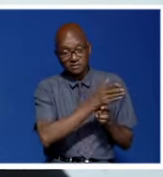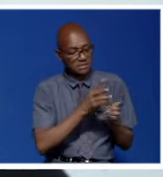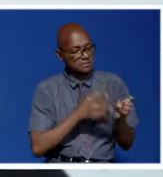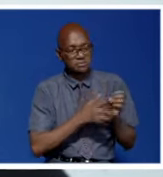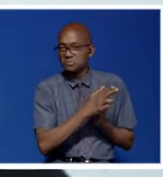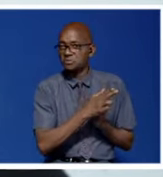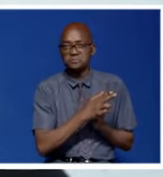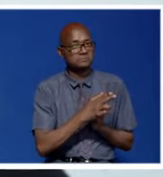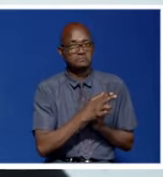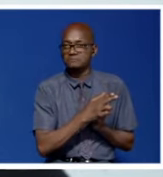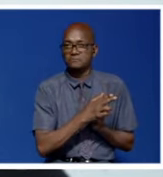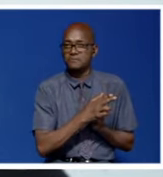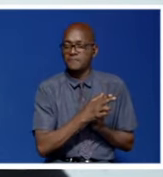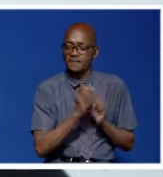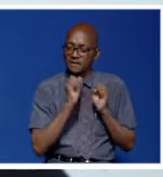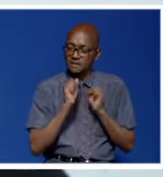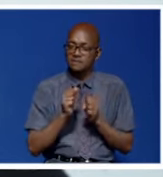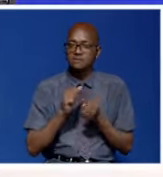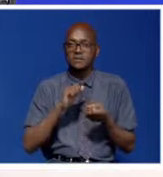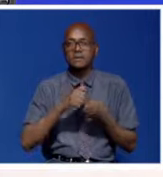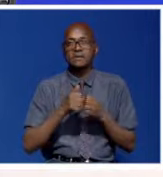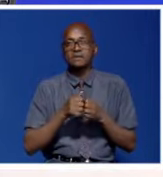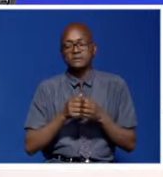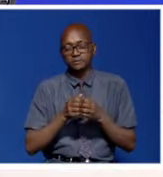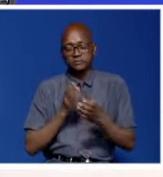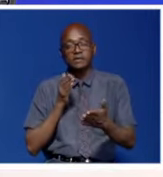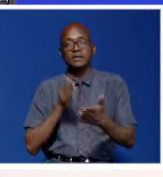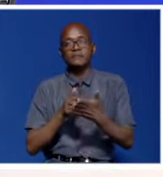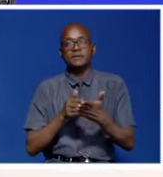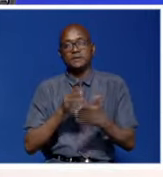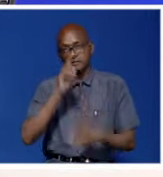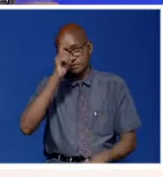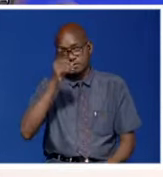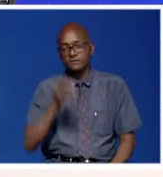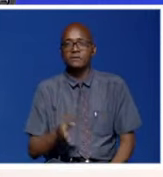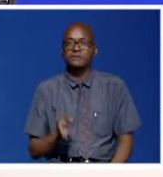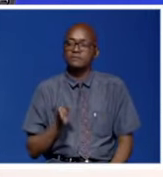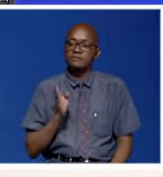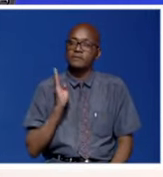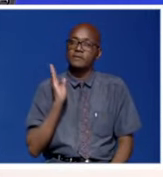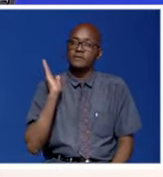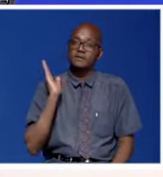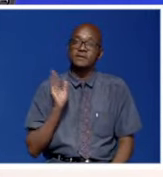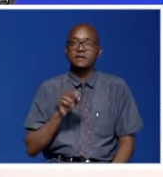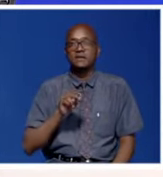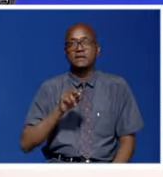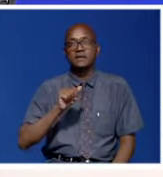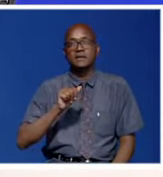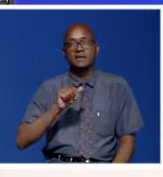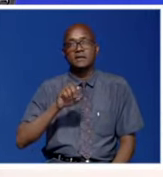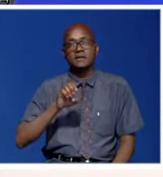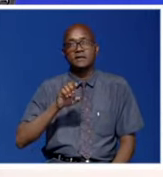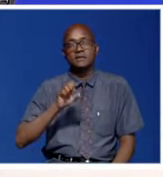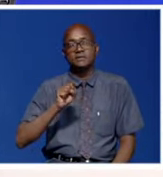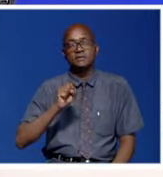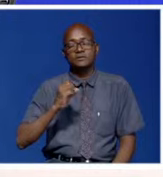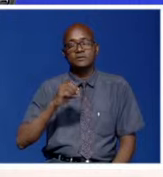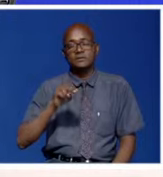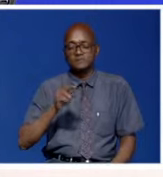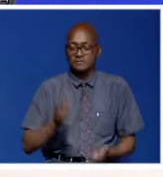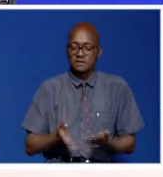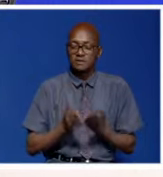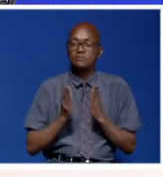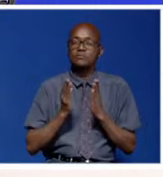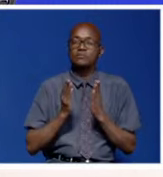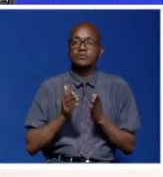ni kulikabili tatizo na kulielewa na kulita. Professor Nelson Boniface, makamu mkuu wa chuo kikuu